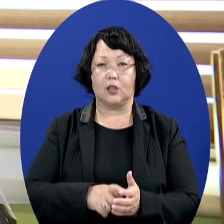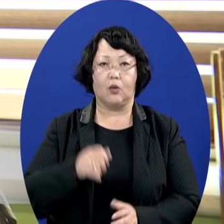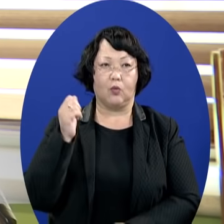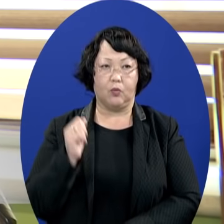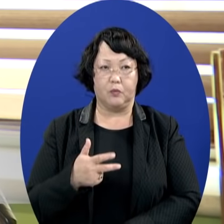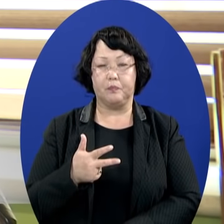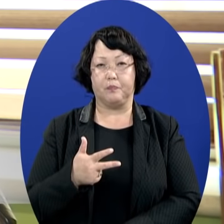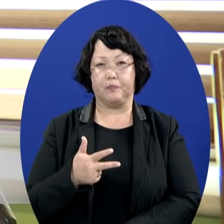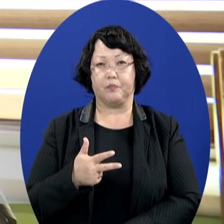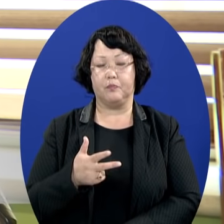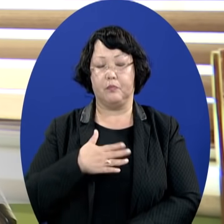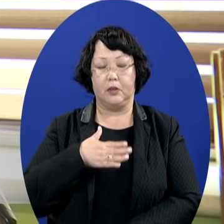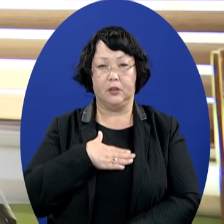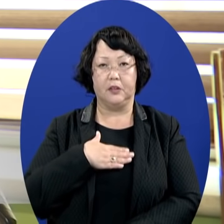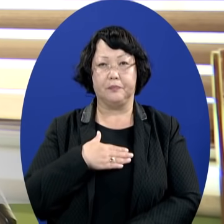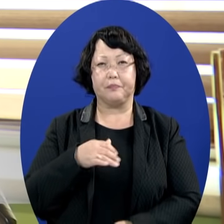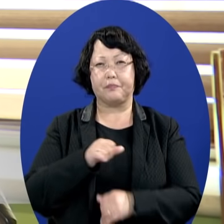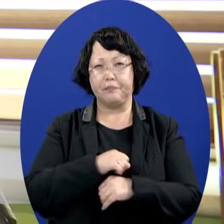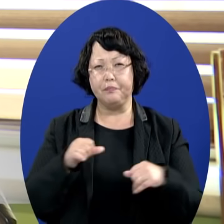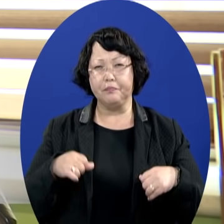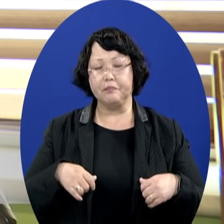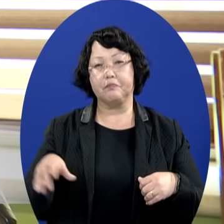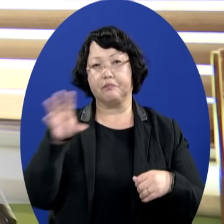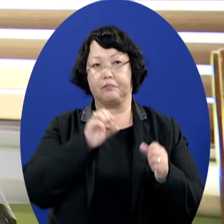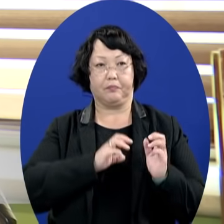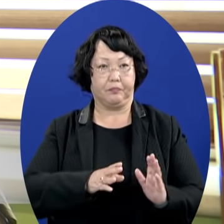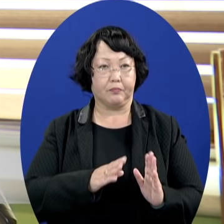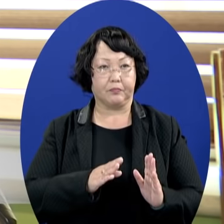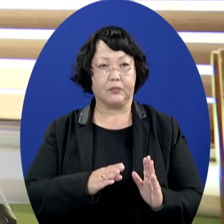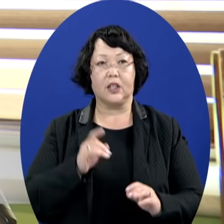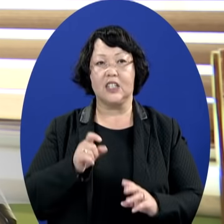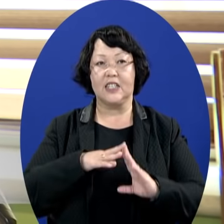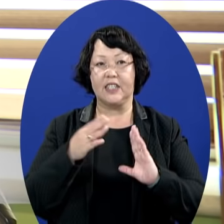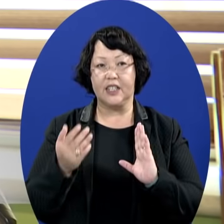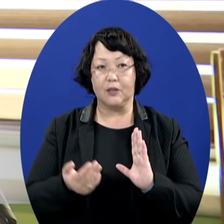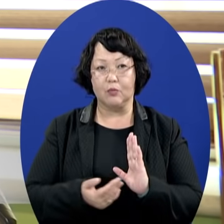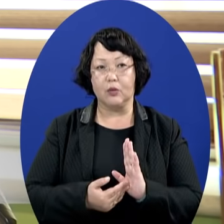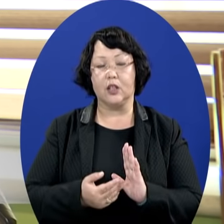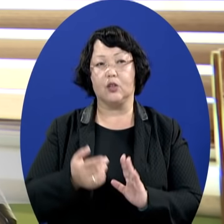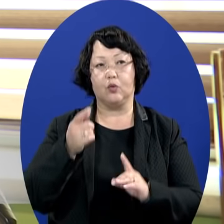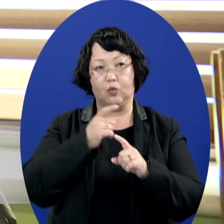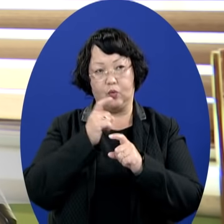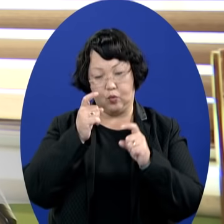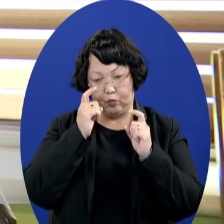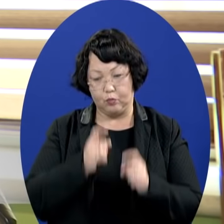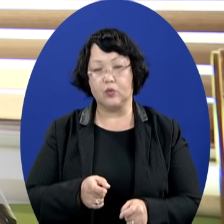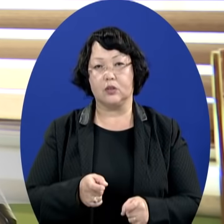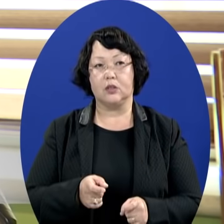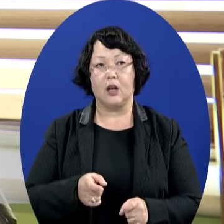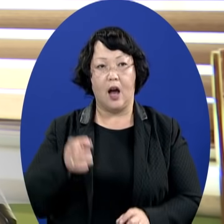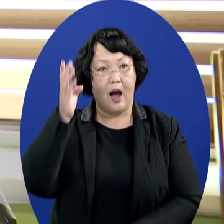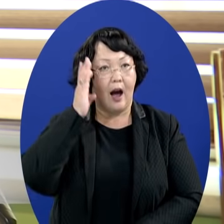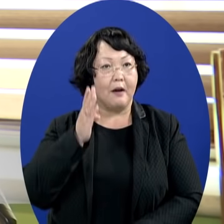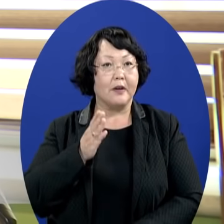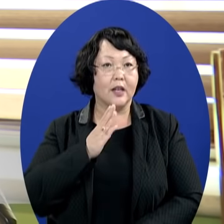одоо хүчин зүйл бол манай ерөнхийдөө иргэдийн нийтлэг хандлага байна. А энийг бол би гэр бүлийн хүмүүжил гэж хэлмээр байна. Тэгэхээр одоо эцэг